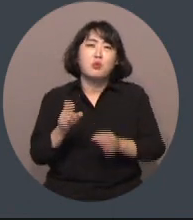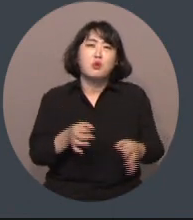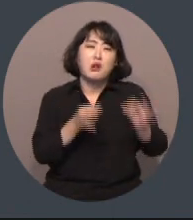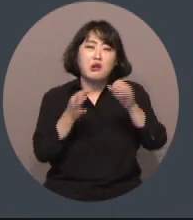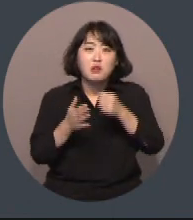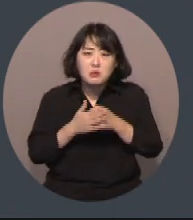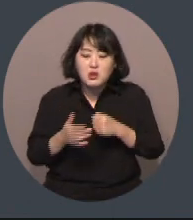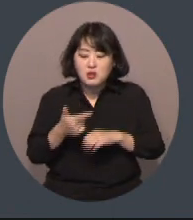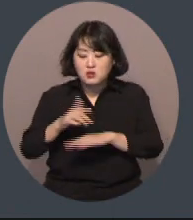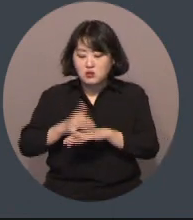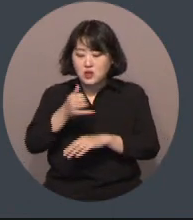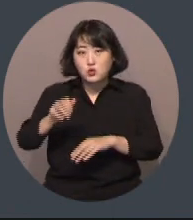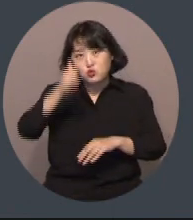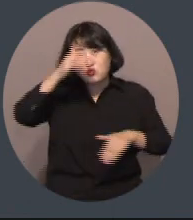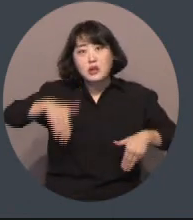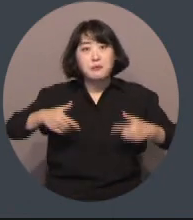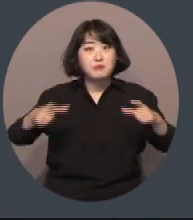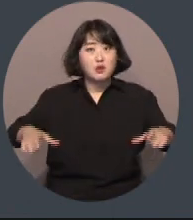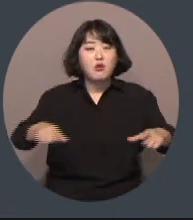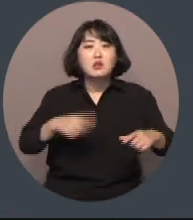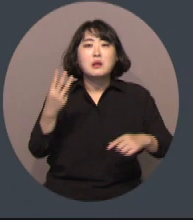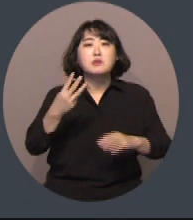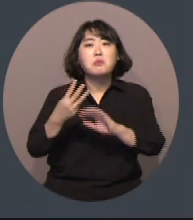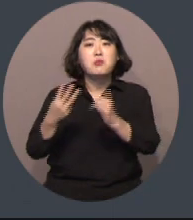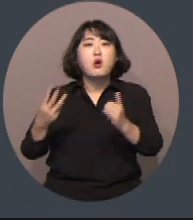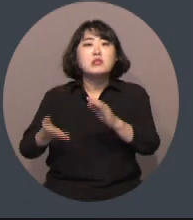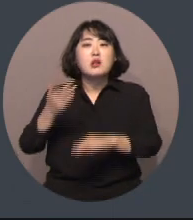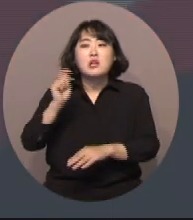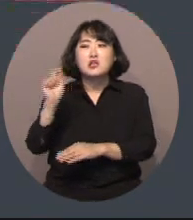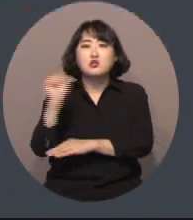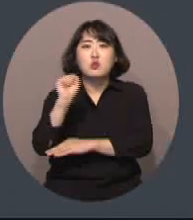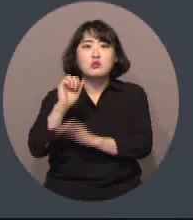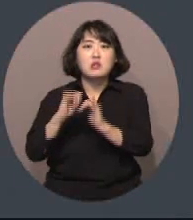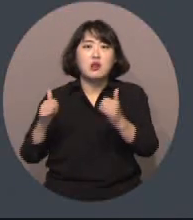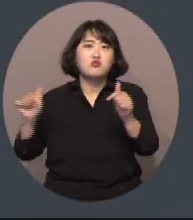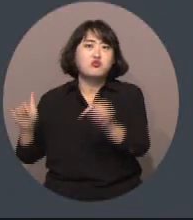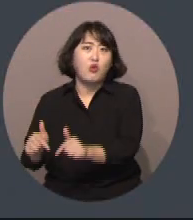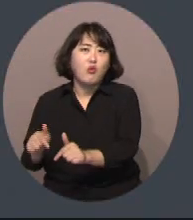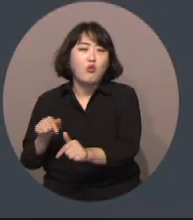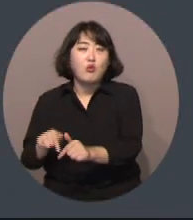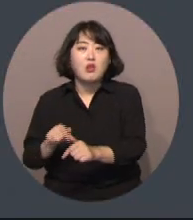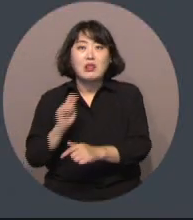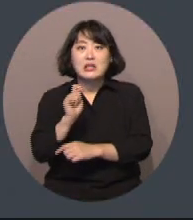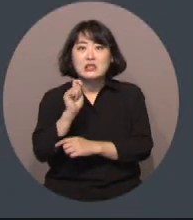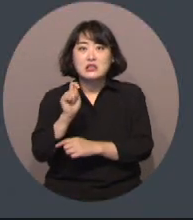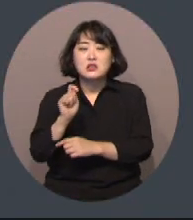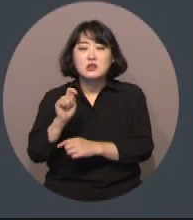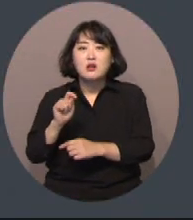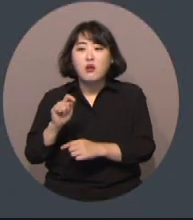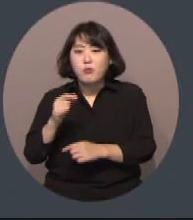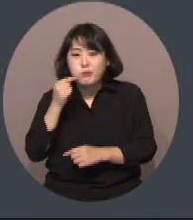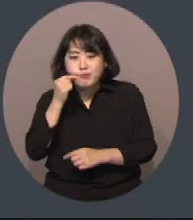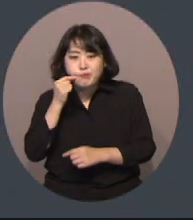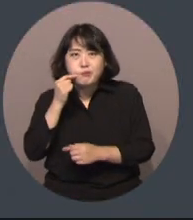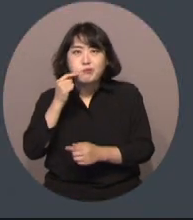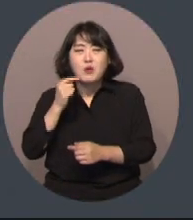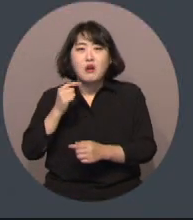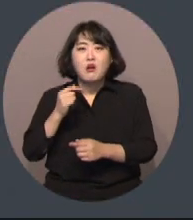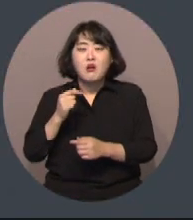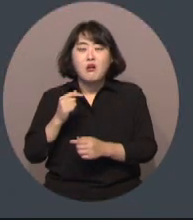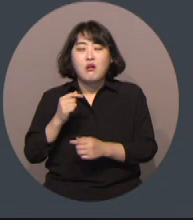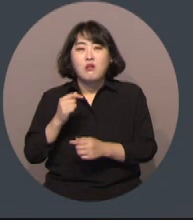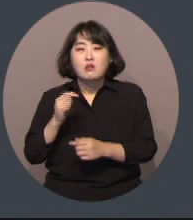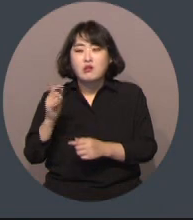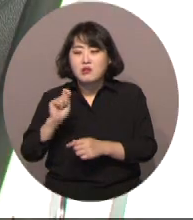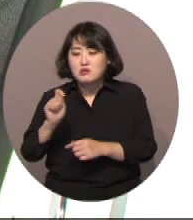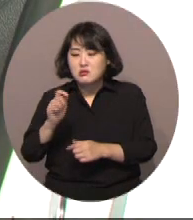이 때문에 대전과 세종, 충남에서 3천 명 이상의 택시 종사자가 감소했고 택시를 잡지 못하는 택시 대란이